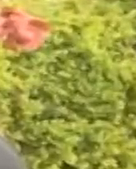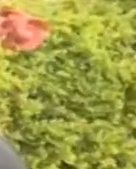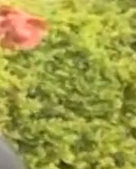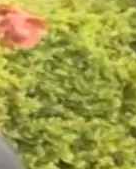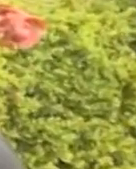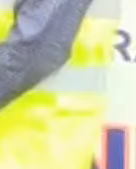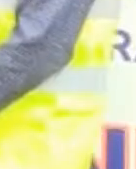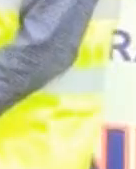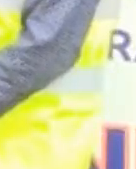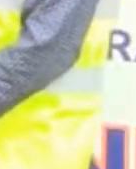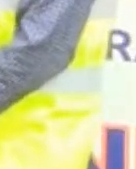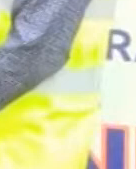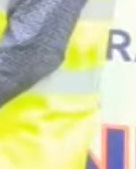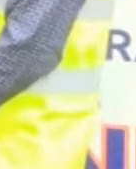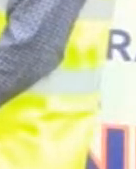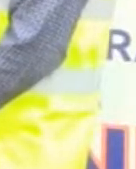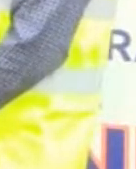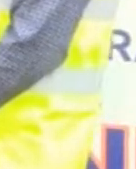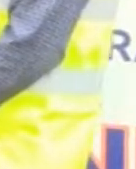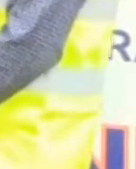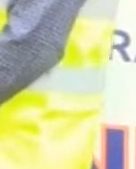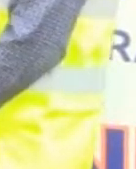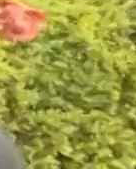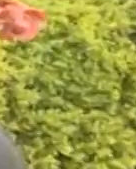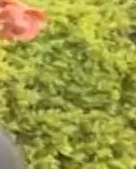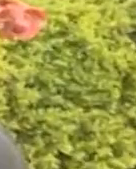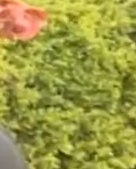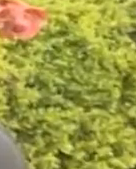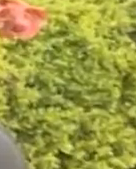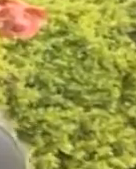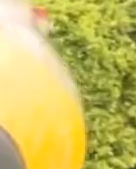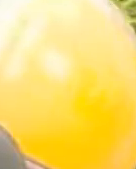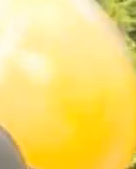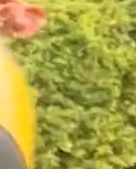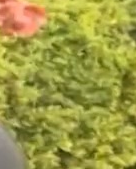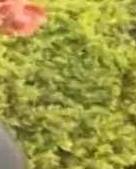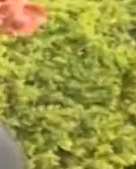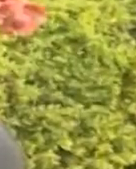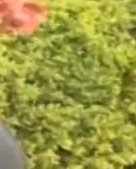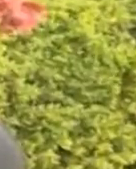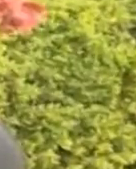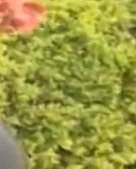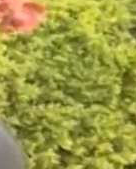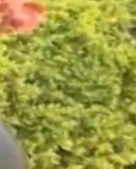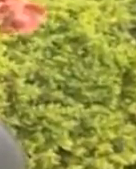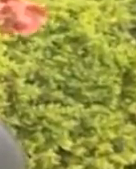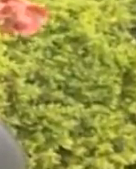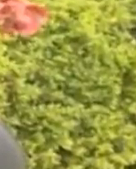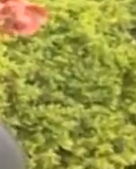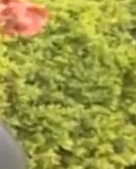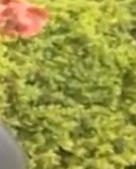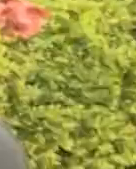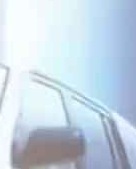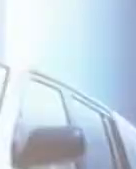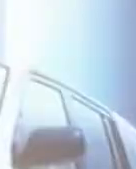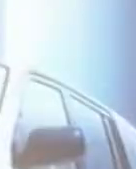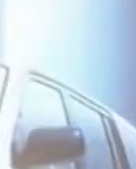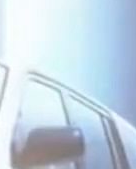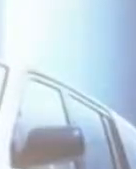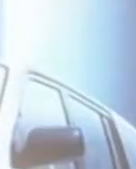Bwana Motiso, pikipiki yako ndio hii. Uko shwani yangu. Hii pikipiki ni unakumbuka uniekelea the lowest unique bid yako ilikuwa